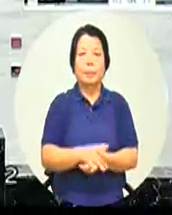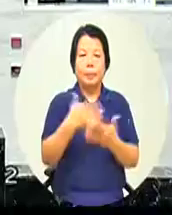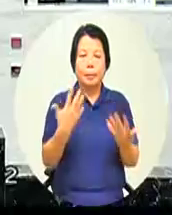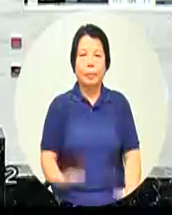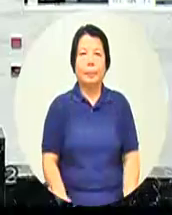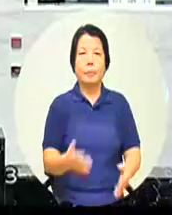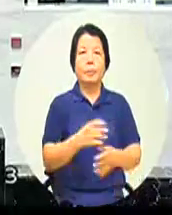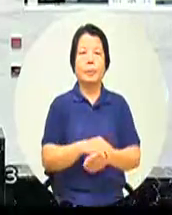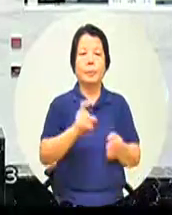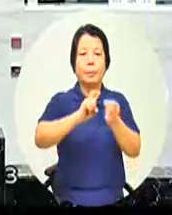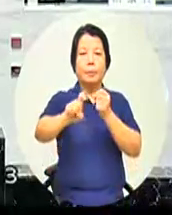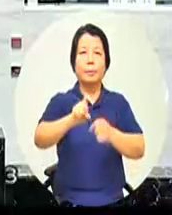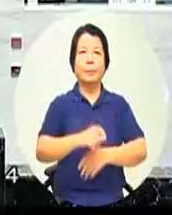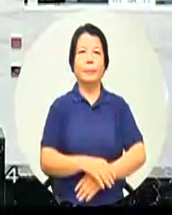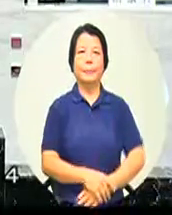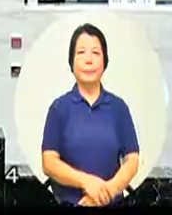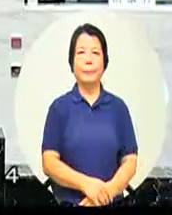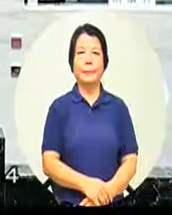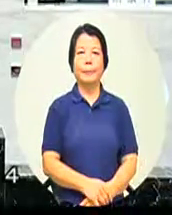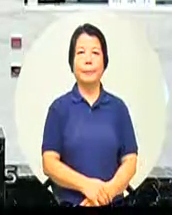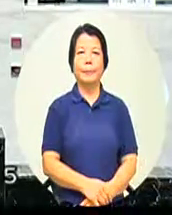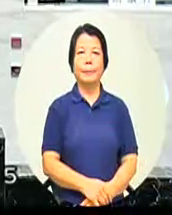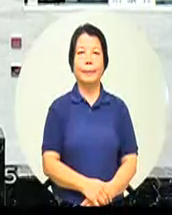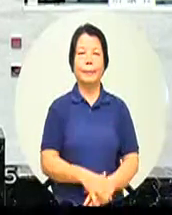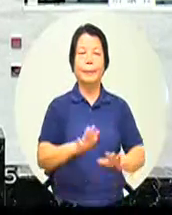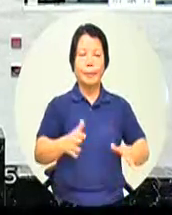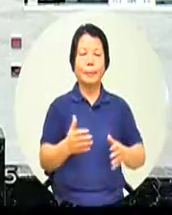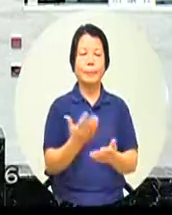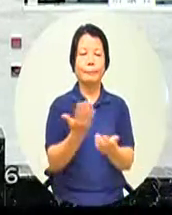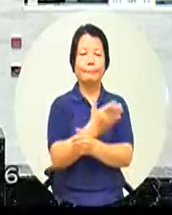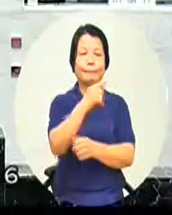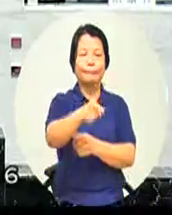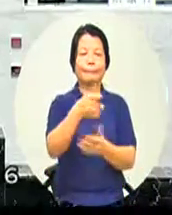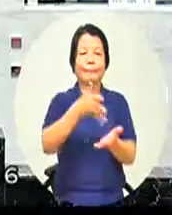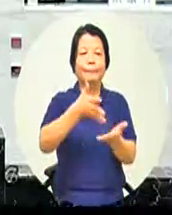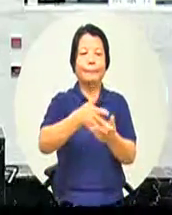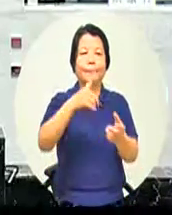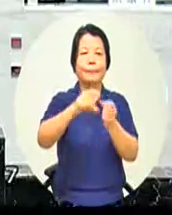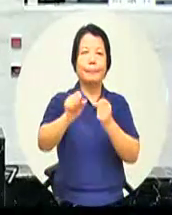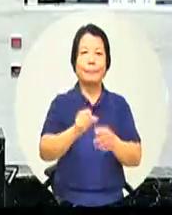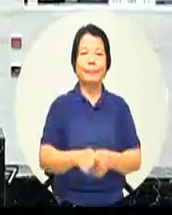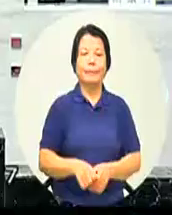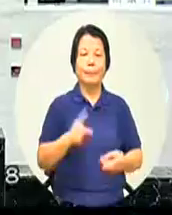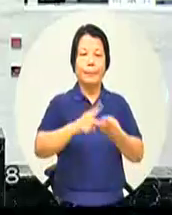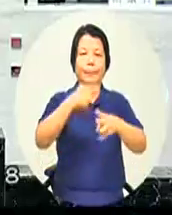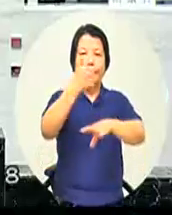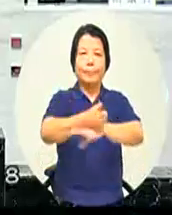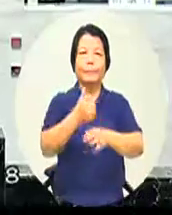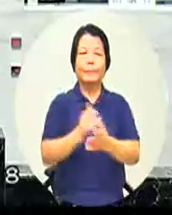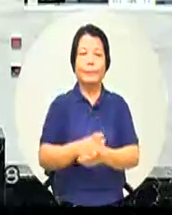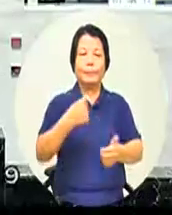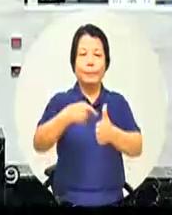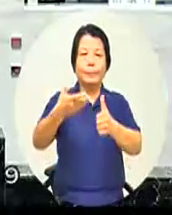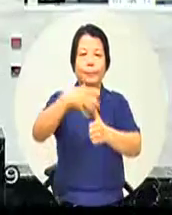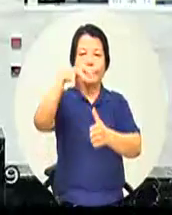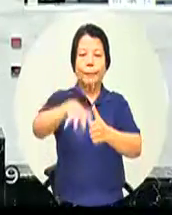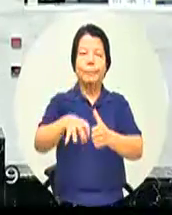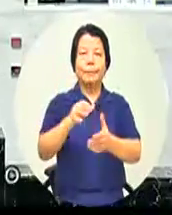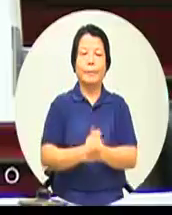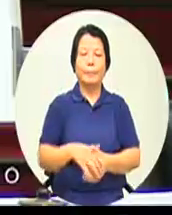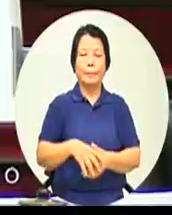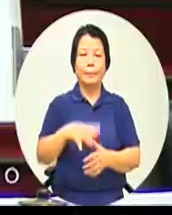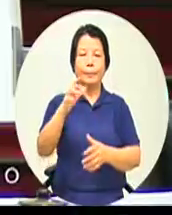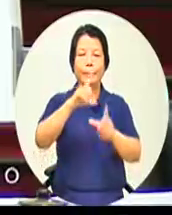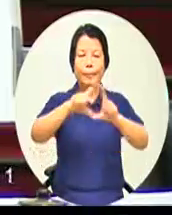休息十分钟。好，来，现在换林武忠林议员，谢谢。 好，出席教育部门哈，大家高